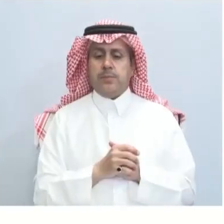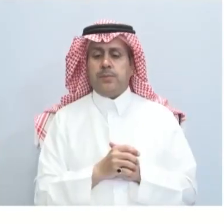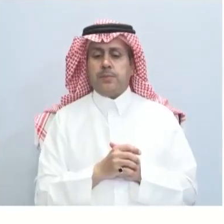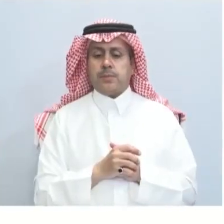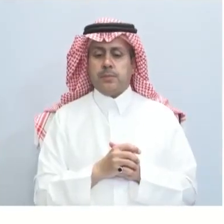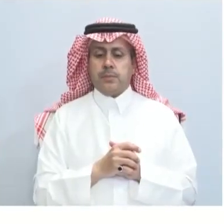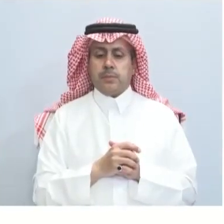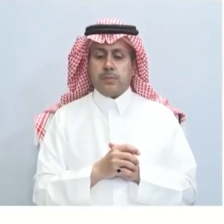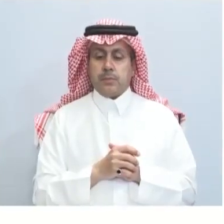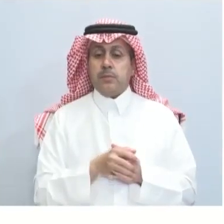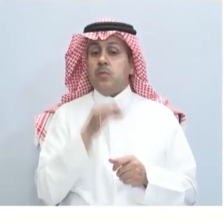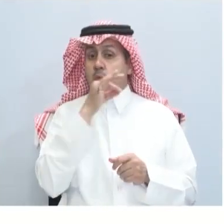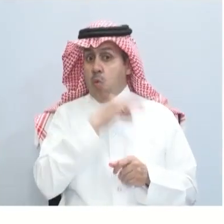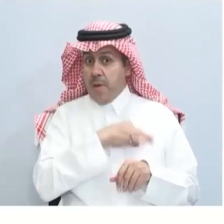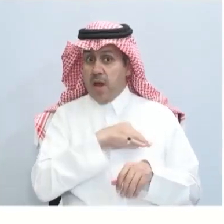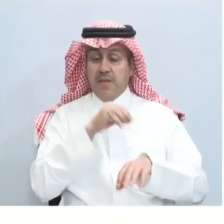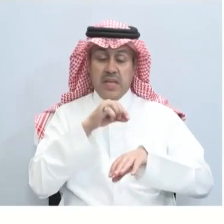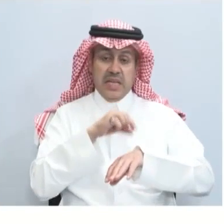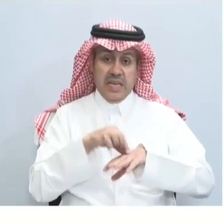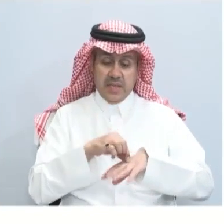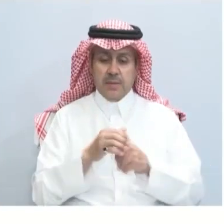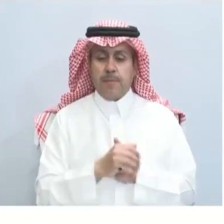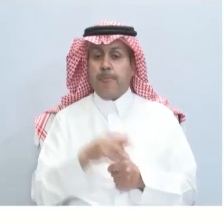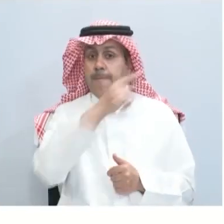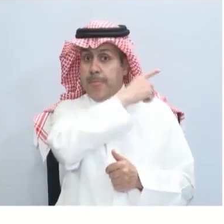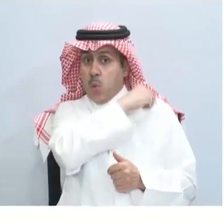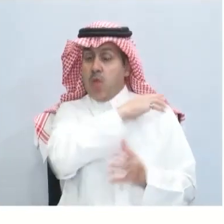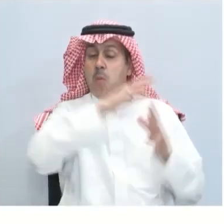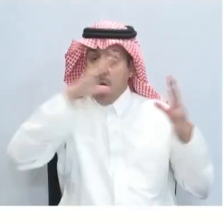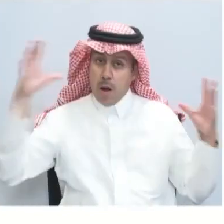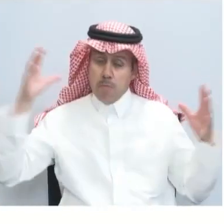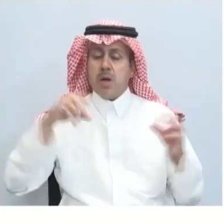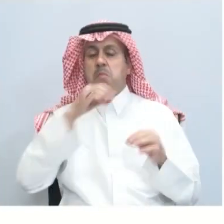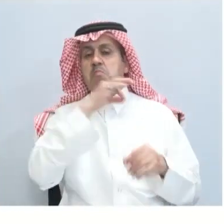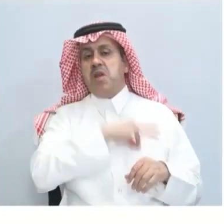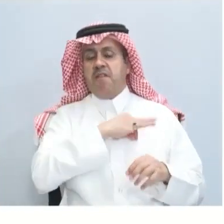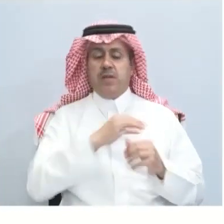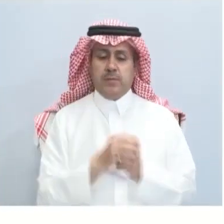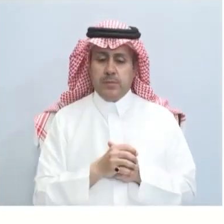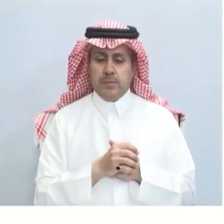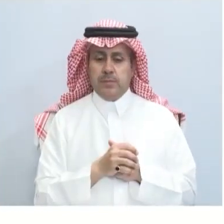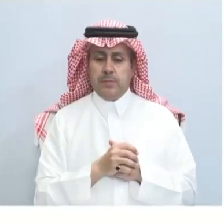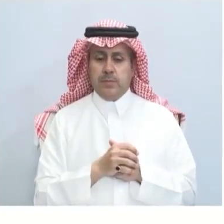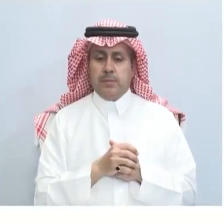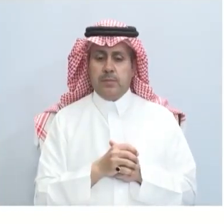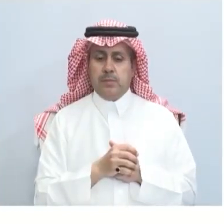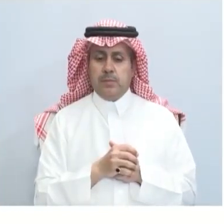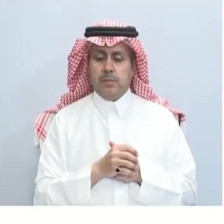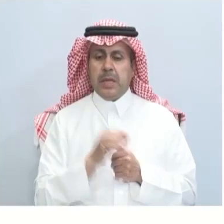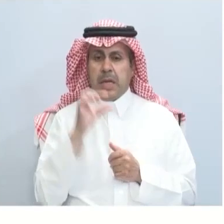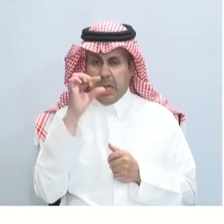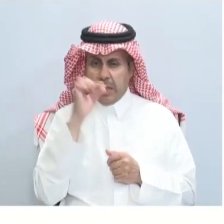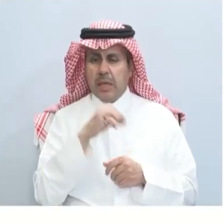هذا الامر الثاني ومنافع للناس واثمهما اكبر من نفعهما الخمر وان كان فيه نفع لكنه قليل